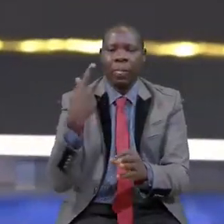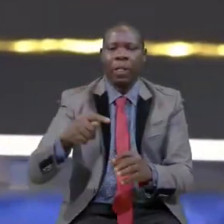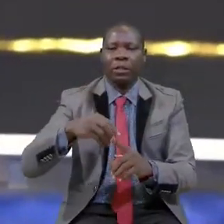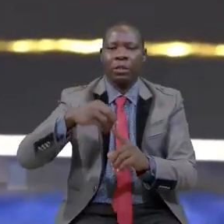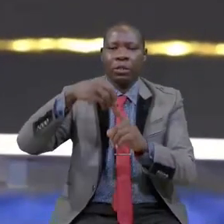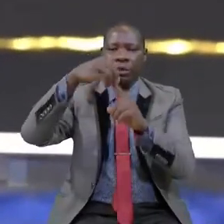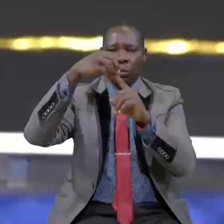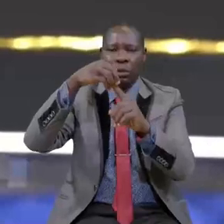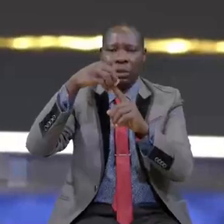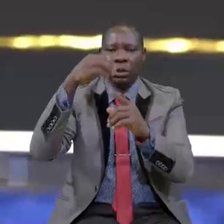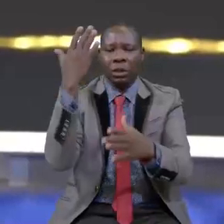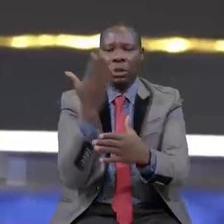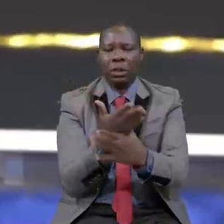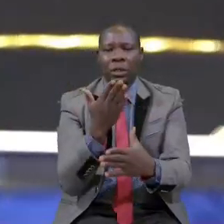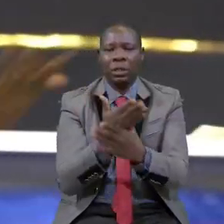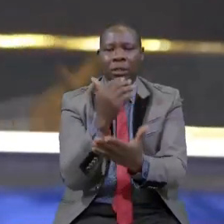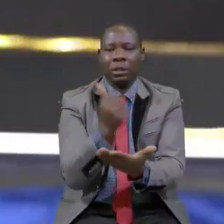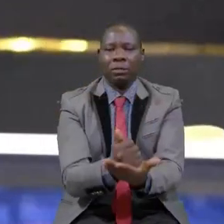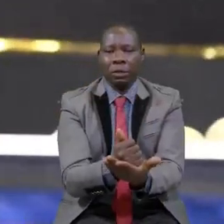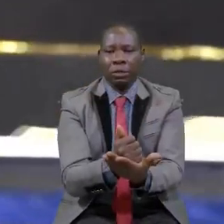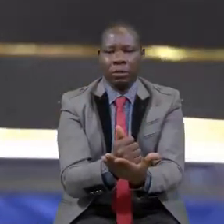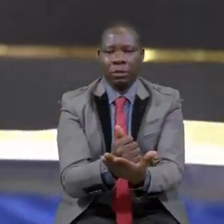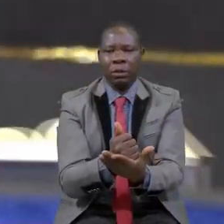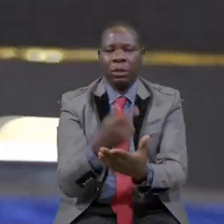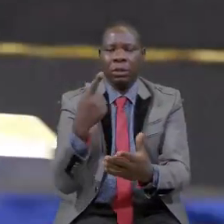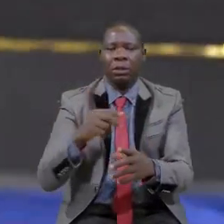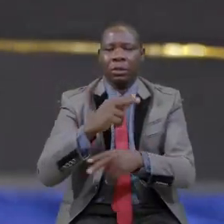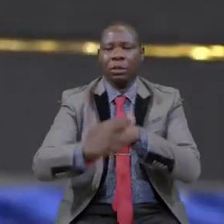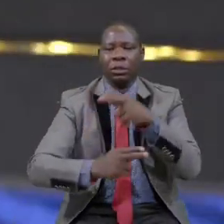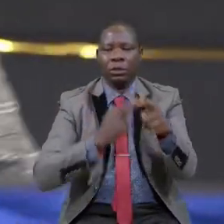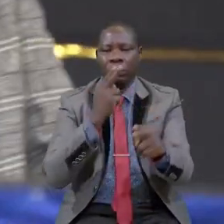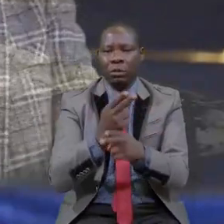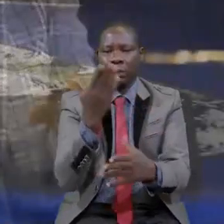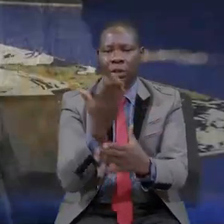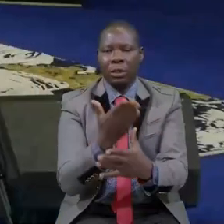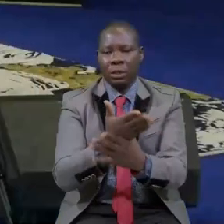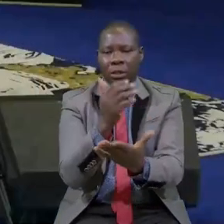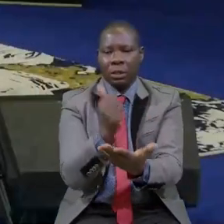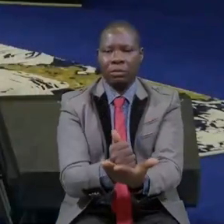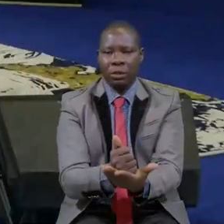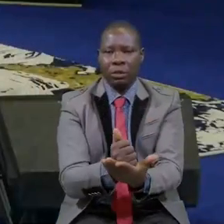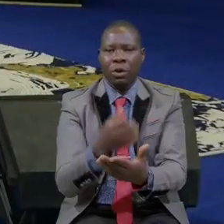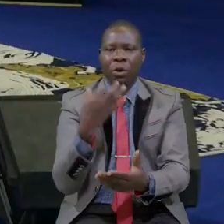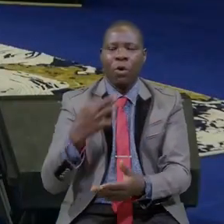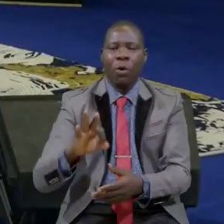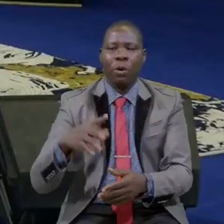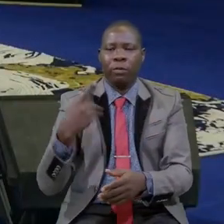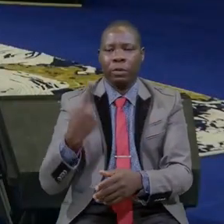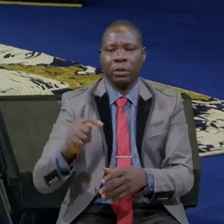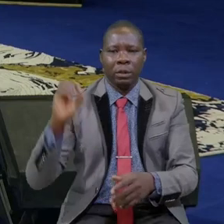L'intervention unique et universelle de la grâce par la foi.